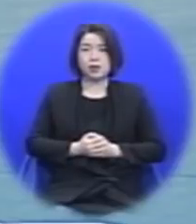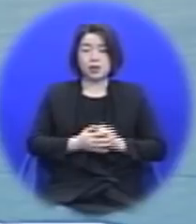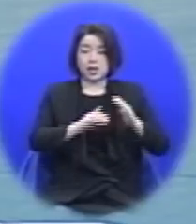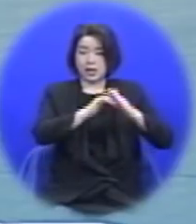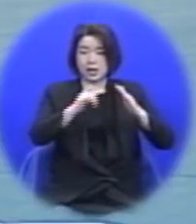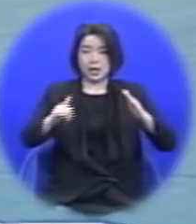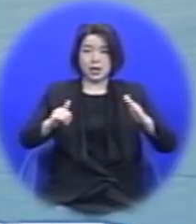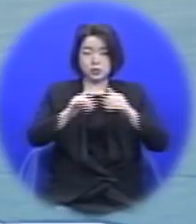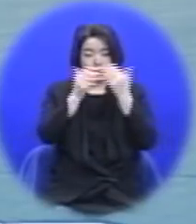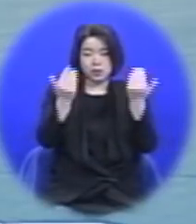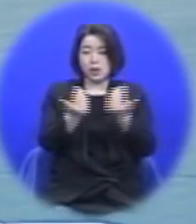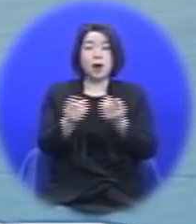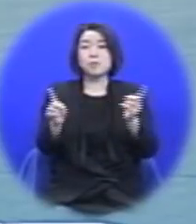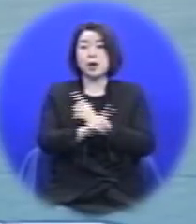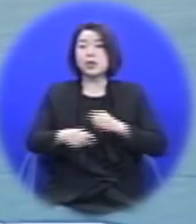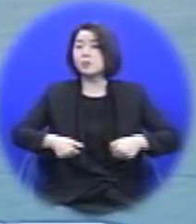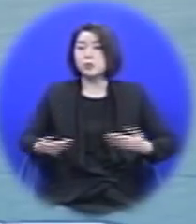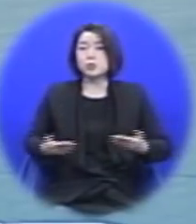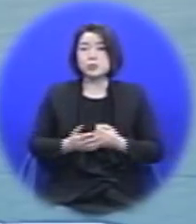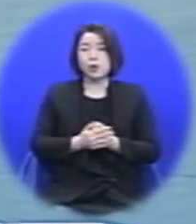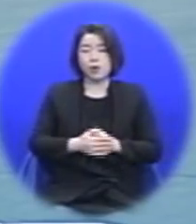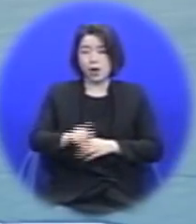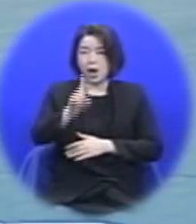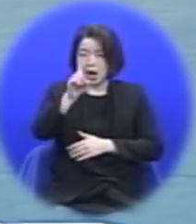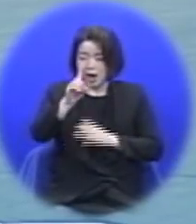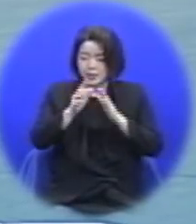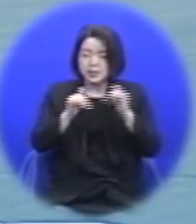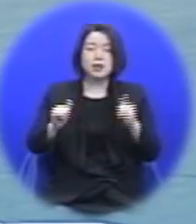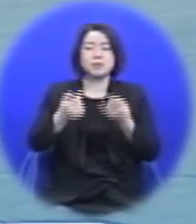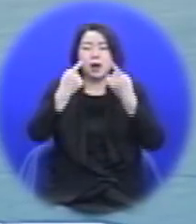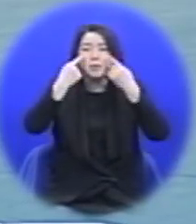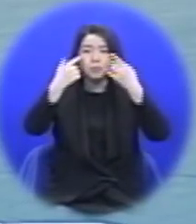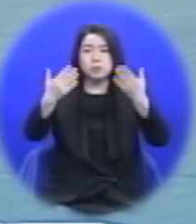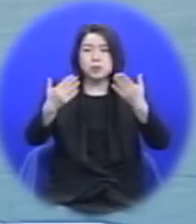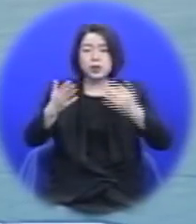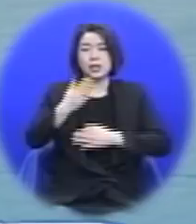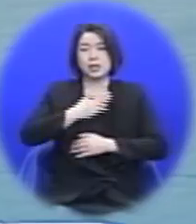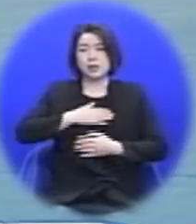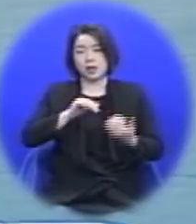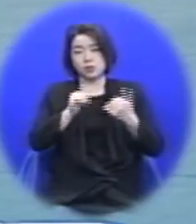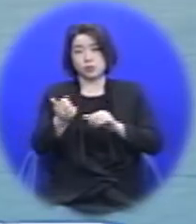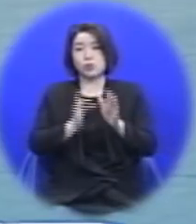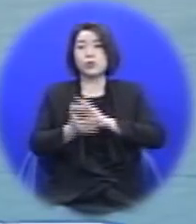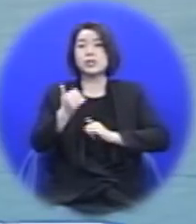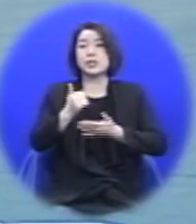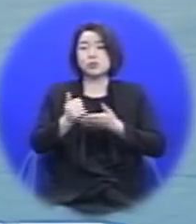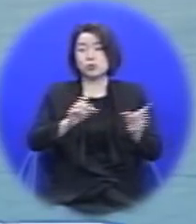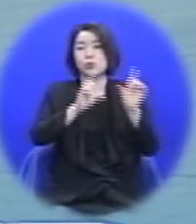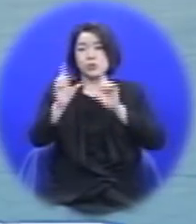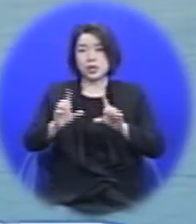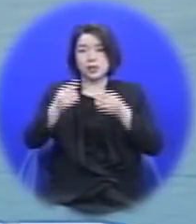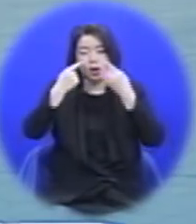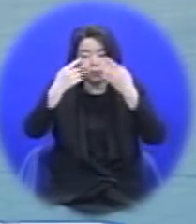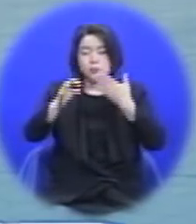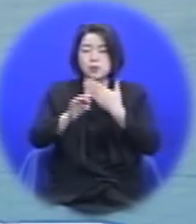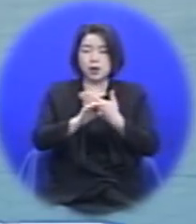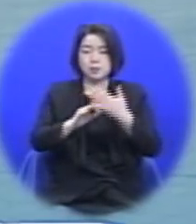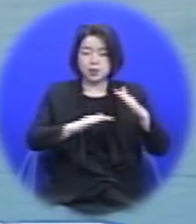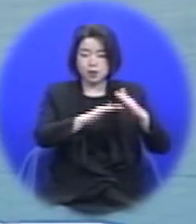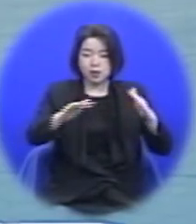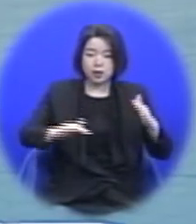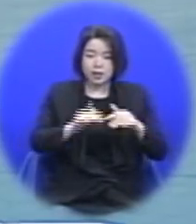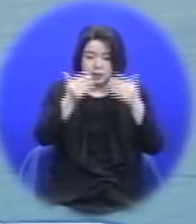가족들이 다 바뀔 필요가 없어요. 한 사람만 분명히 나는 죽고 예수로 산다. 분명하면 가정 다